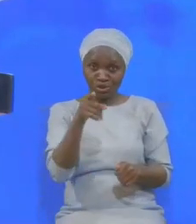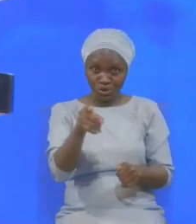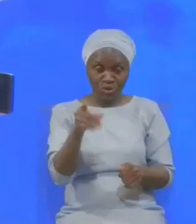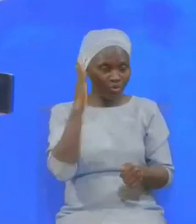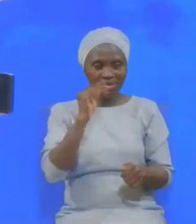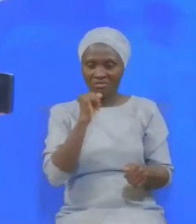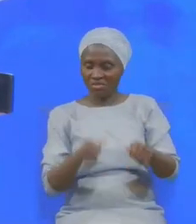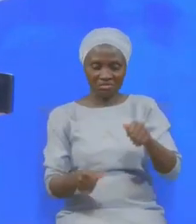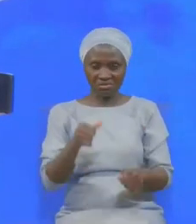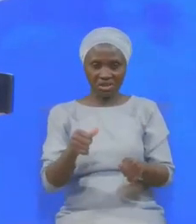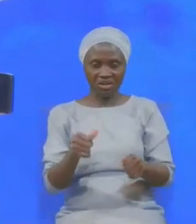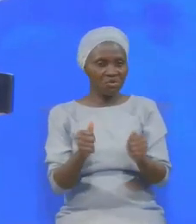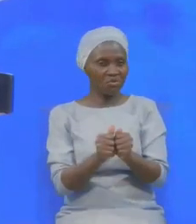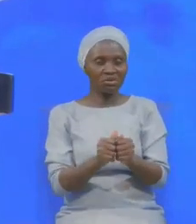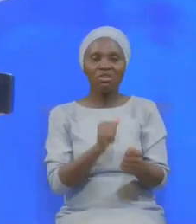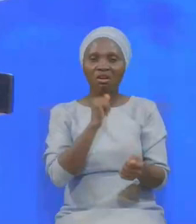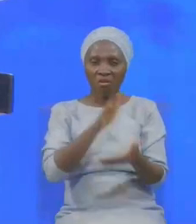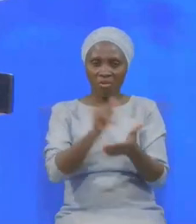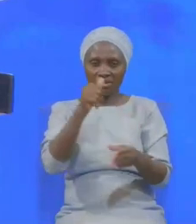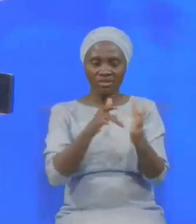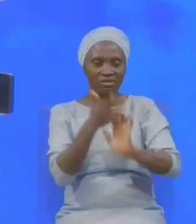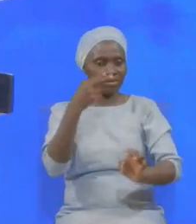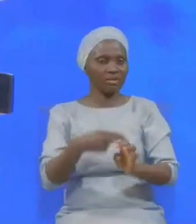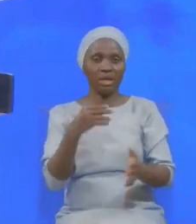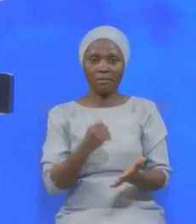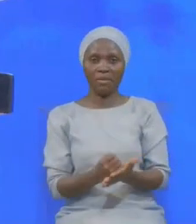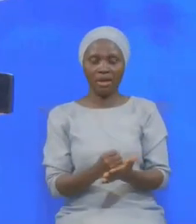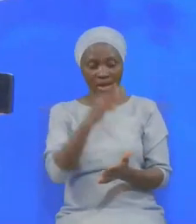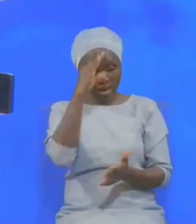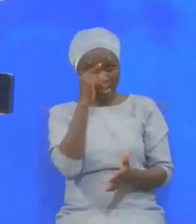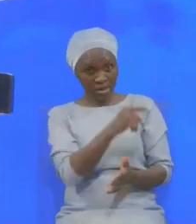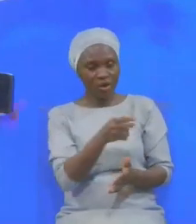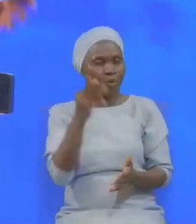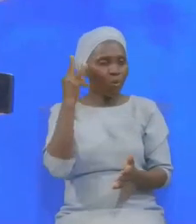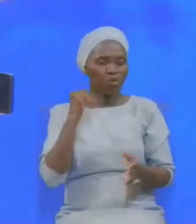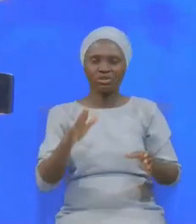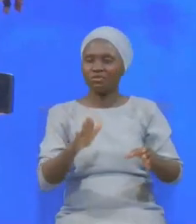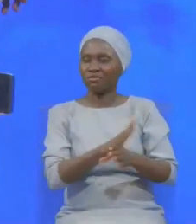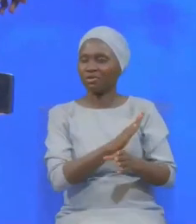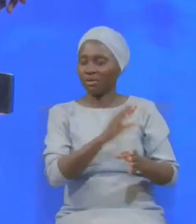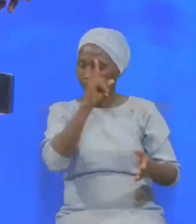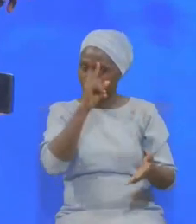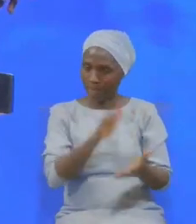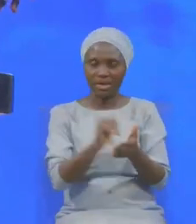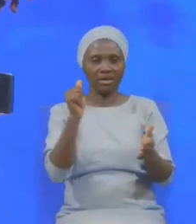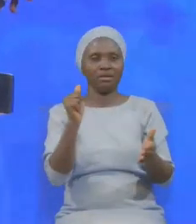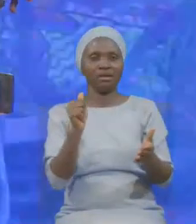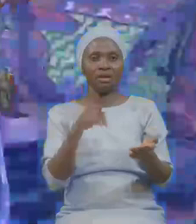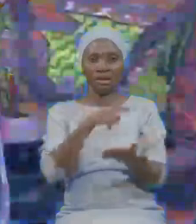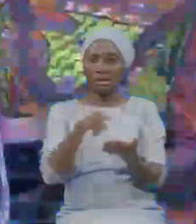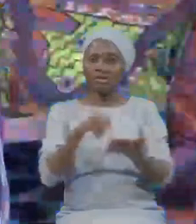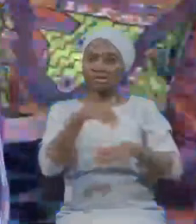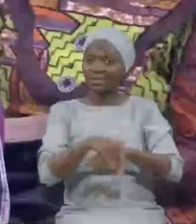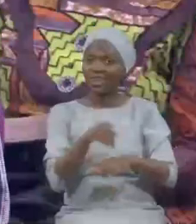par incrédulité au nom de Jésus-Christ. Il avait une pleine conviction ce soir.